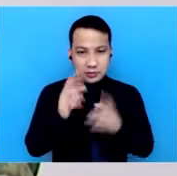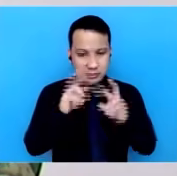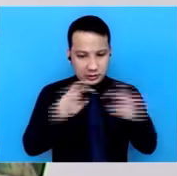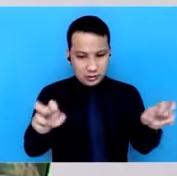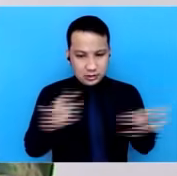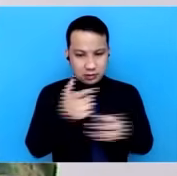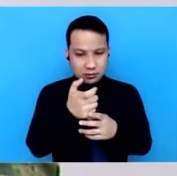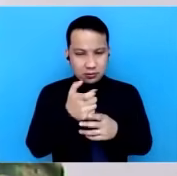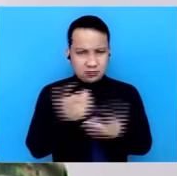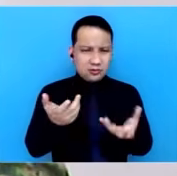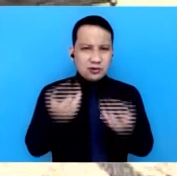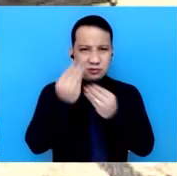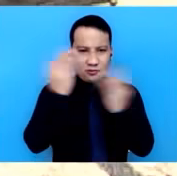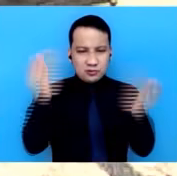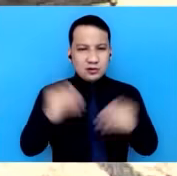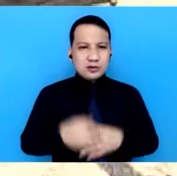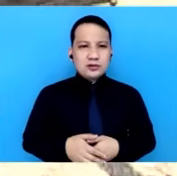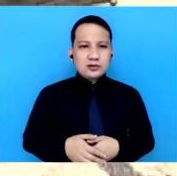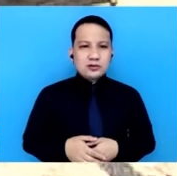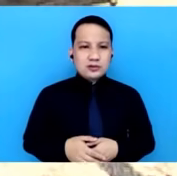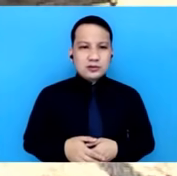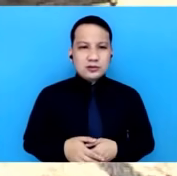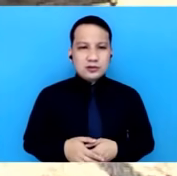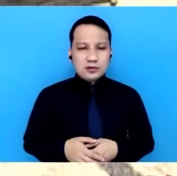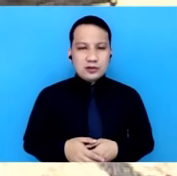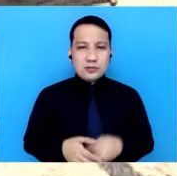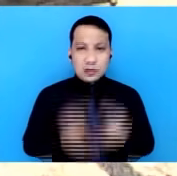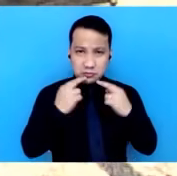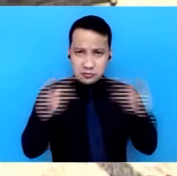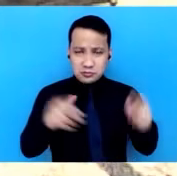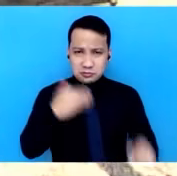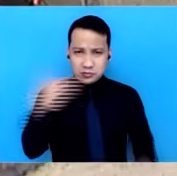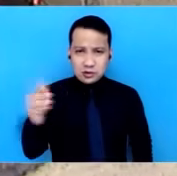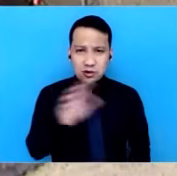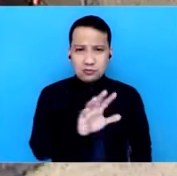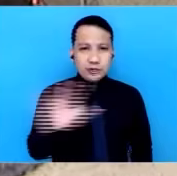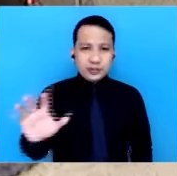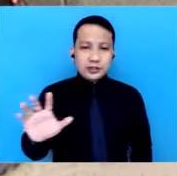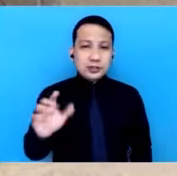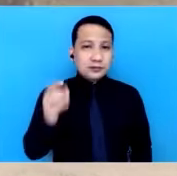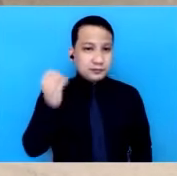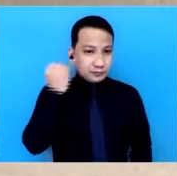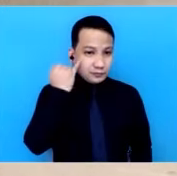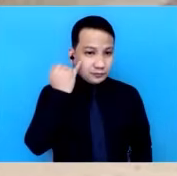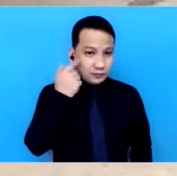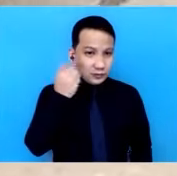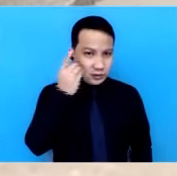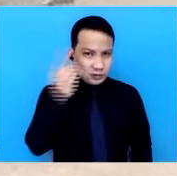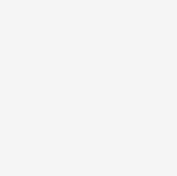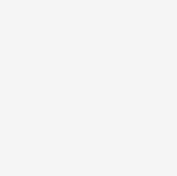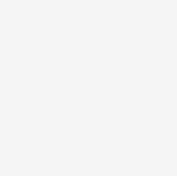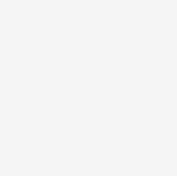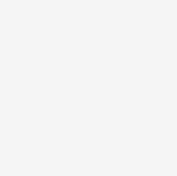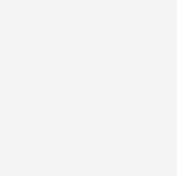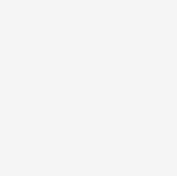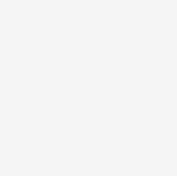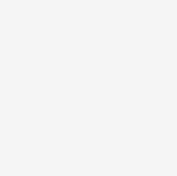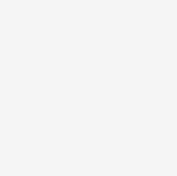test ng kanilang mga firearms. Nagbabalita mula sa frontline, Gary De Leon, News 5.